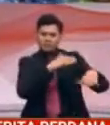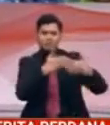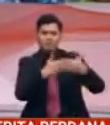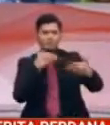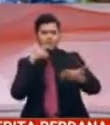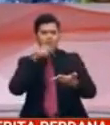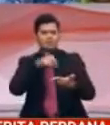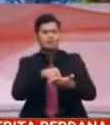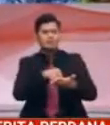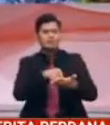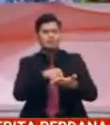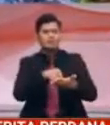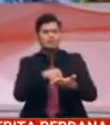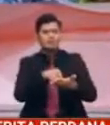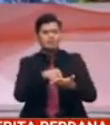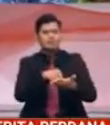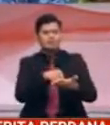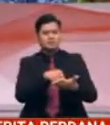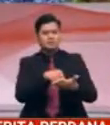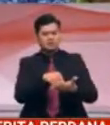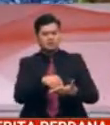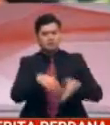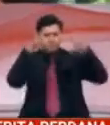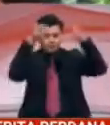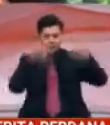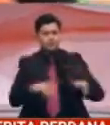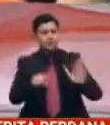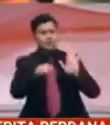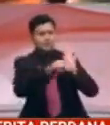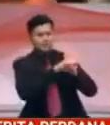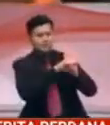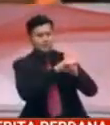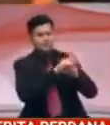sebelum nih dia tahu Sung tidak menyakiti dia punya pengesahan